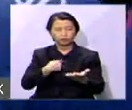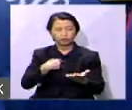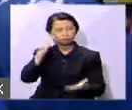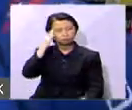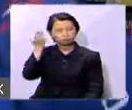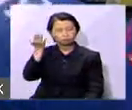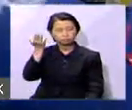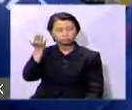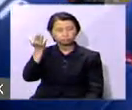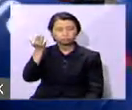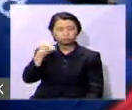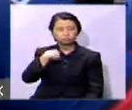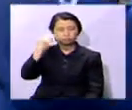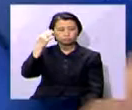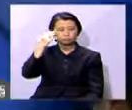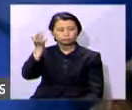know